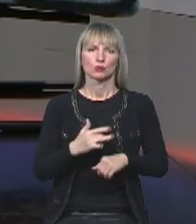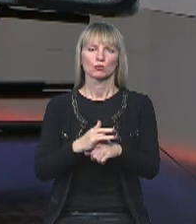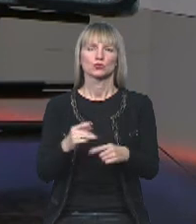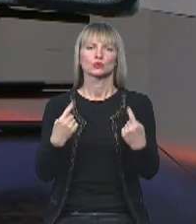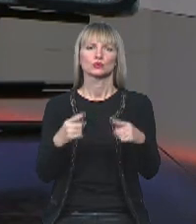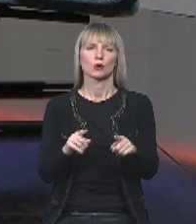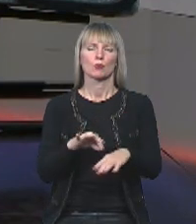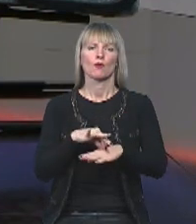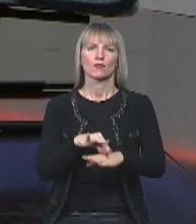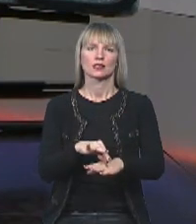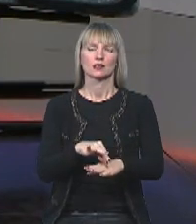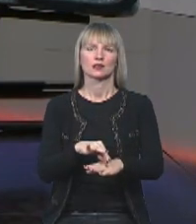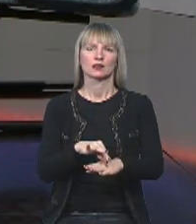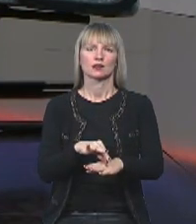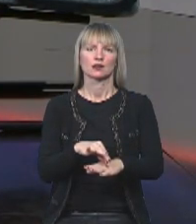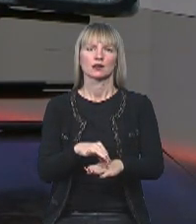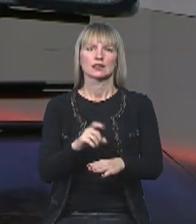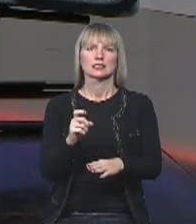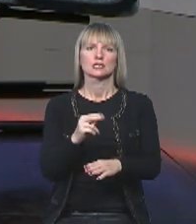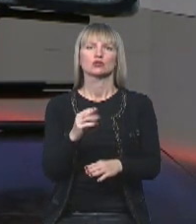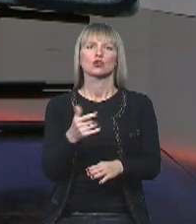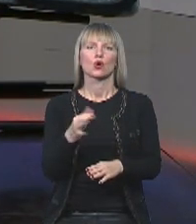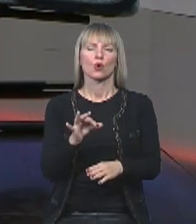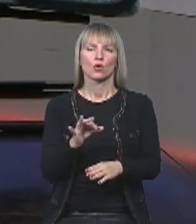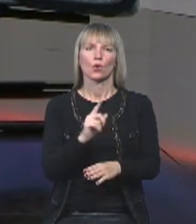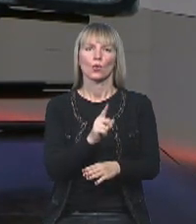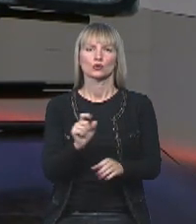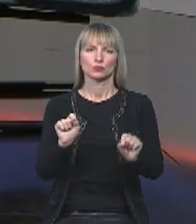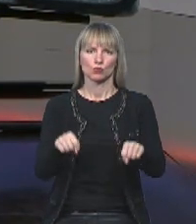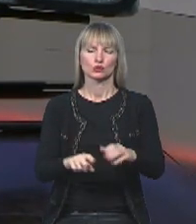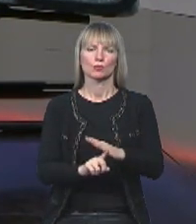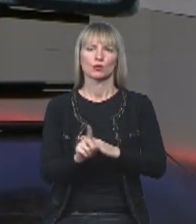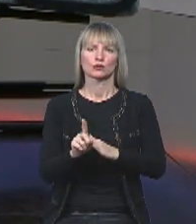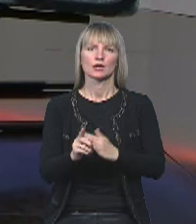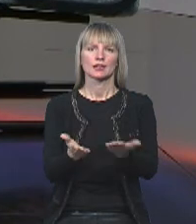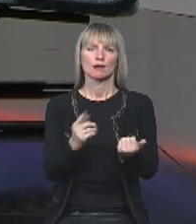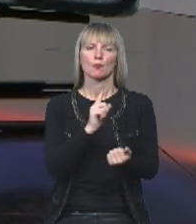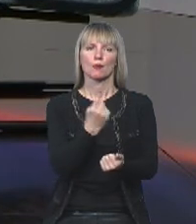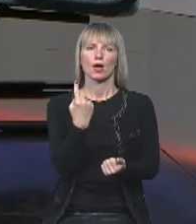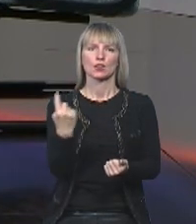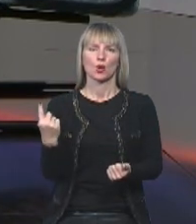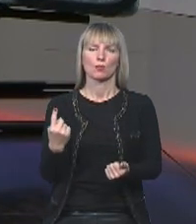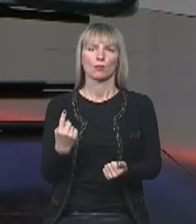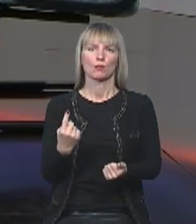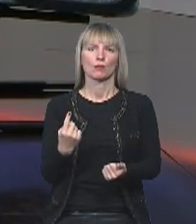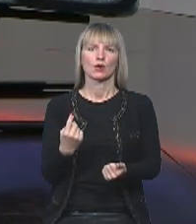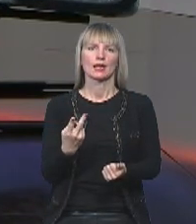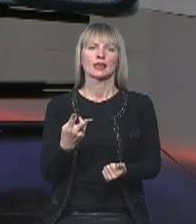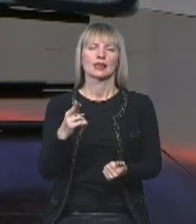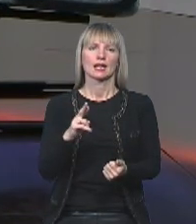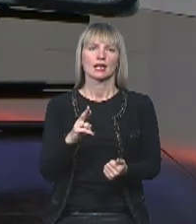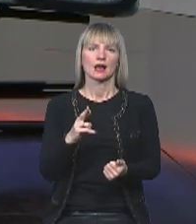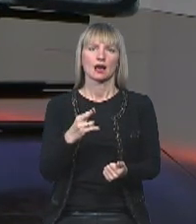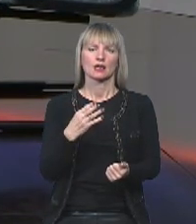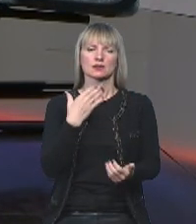інша поведінка і сміття, з чого хоча б кожний може почати. Давайте по одному кожний каже, Дмитро. Для частного сектора,